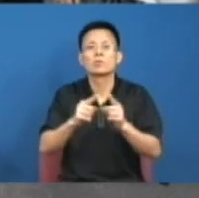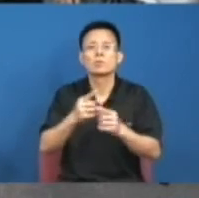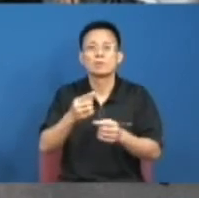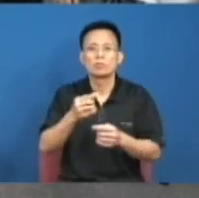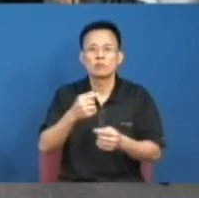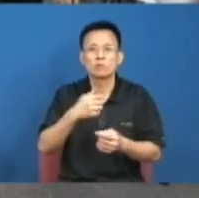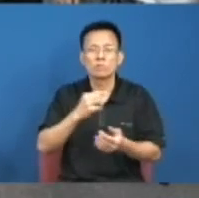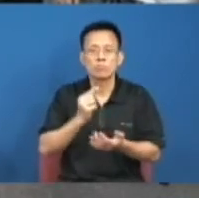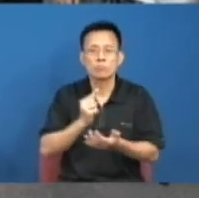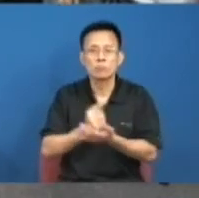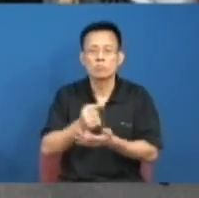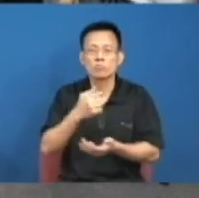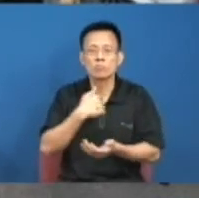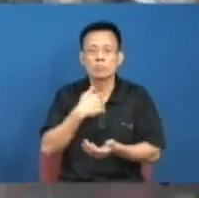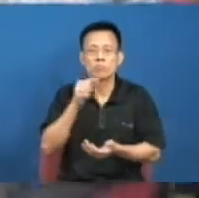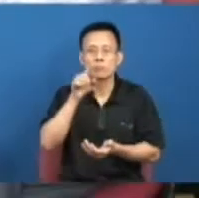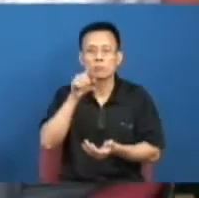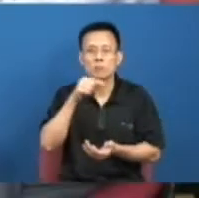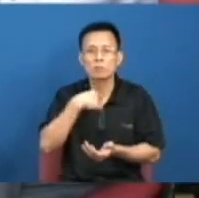點話俾我哋網友聽。